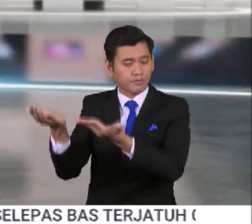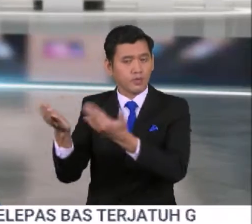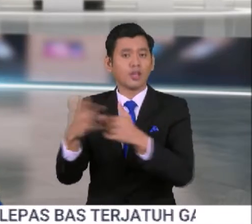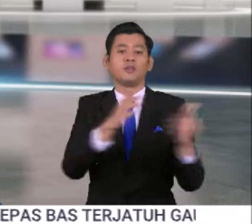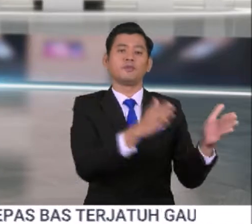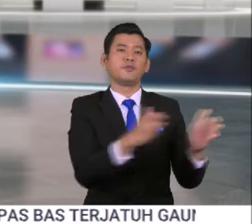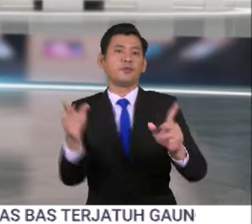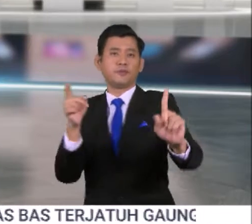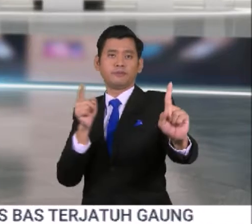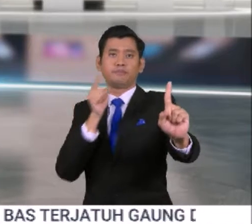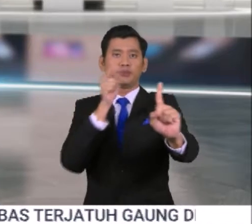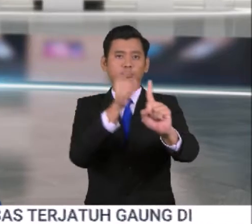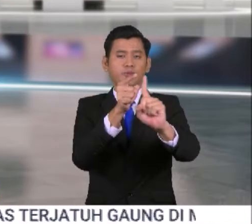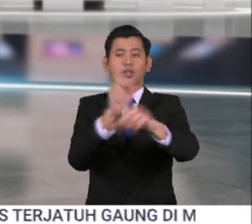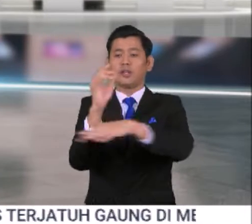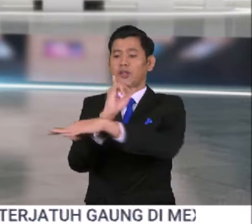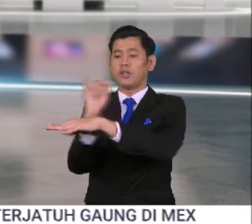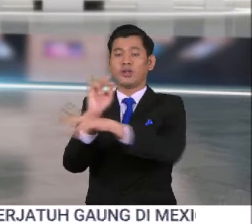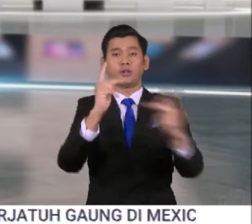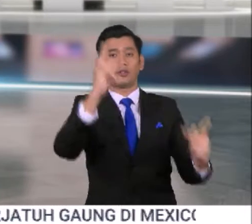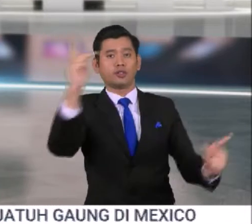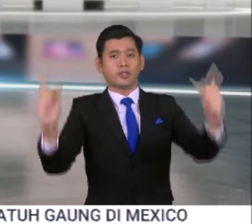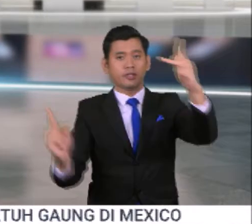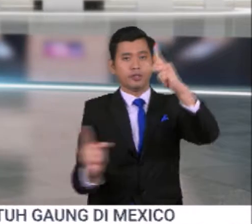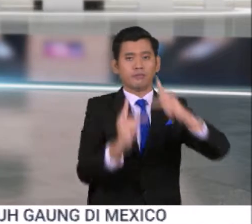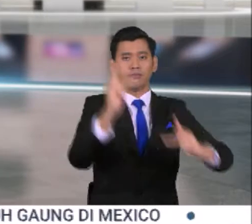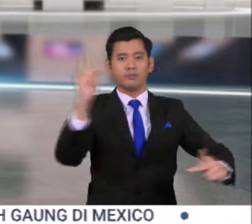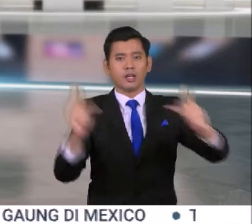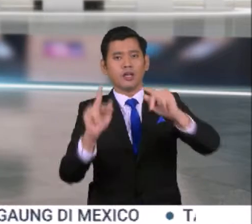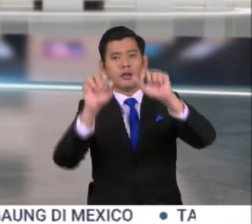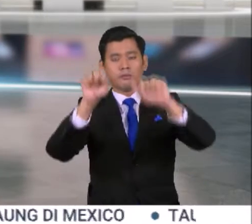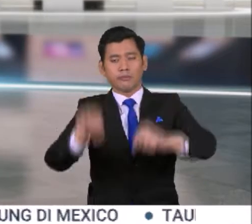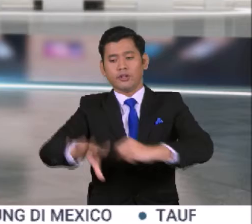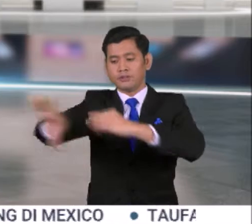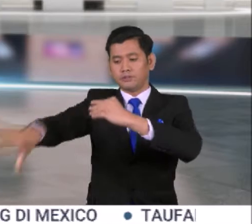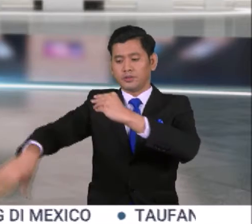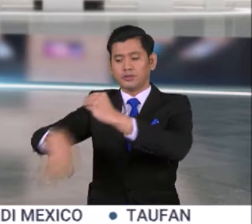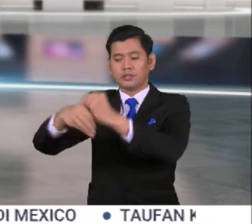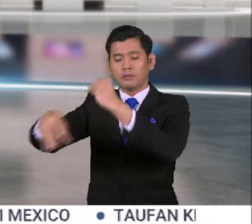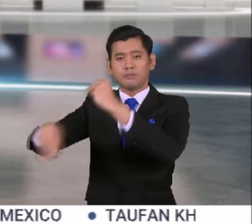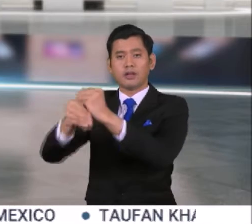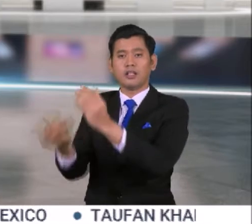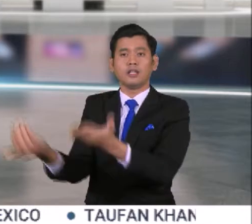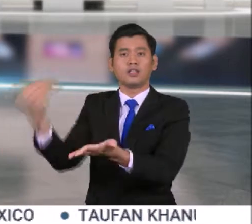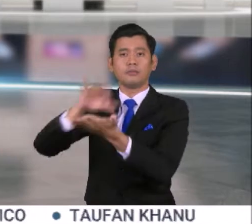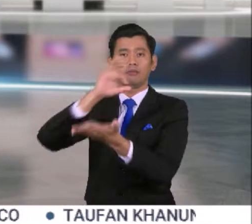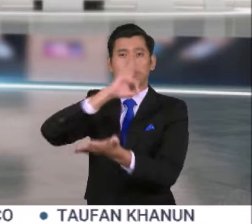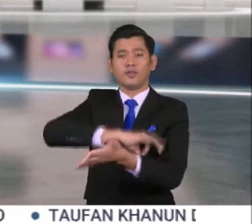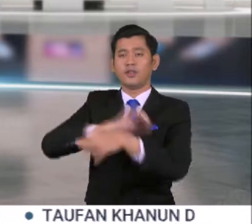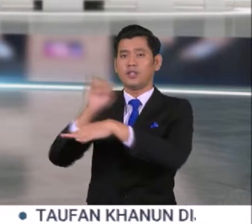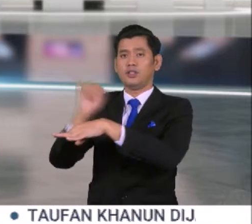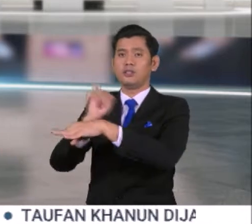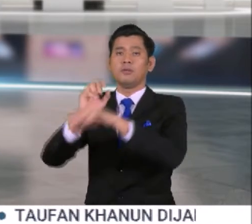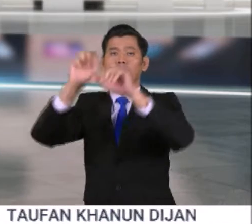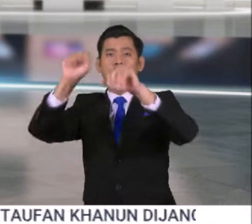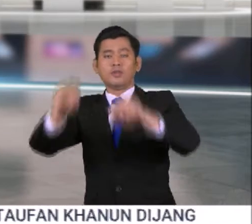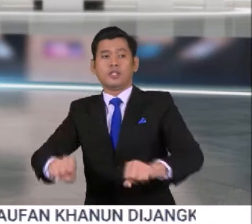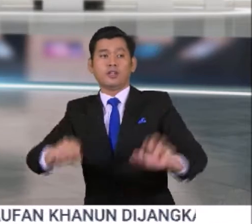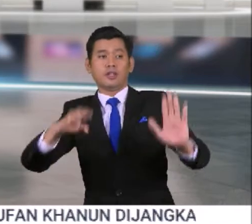Pelan Hala Tuju Industri Kimia 2030 mampu merangsang nilai tambah kasar industri bagi keseluruhan ekonomi